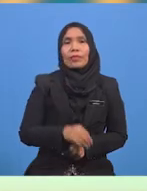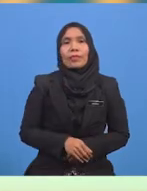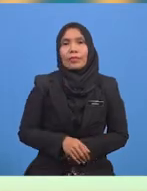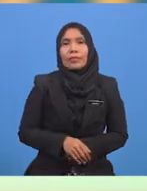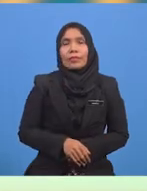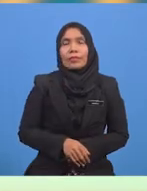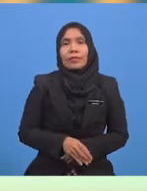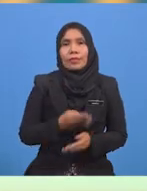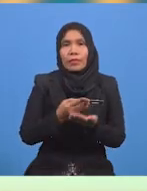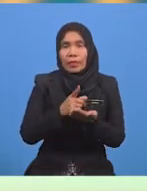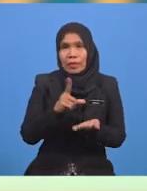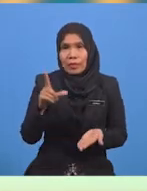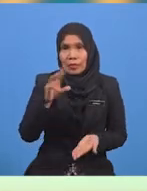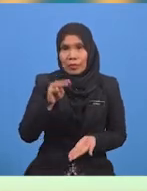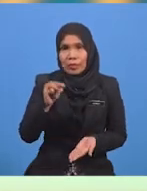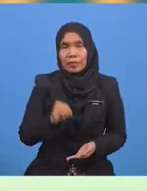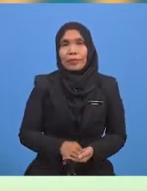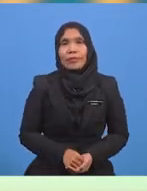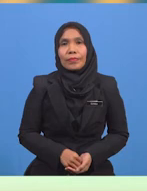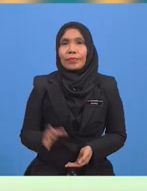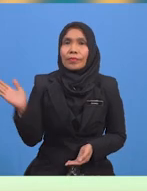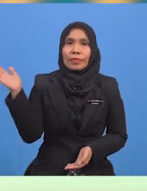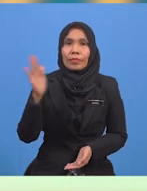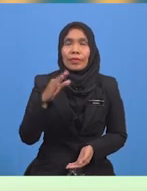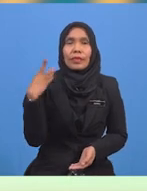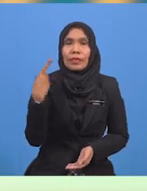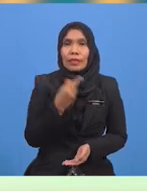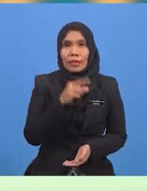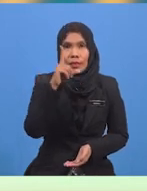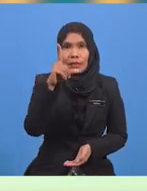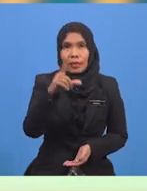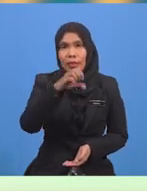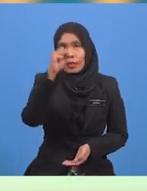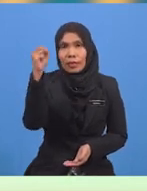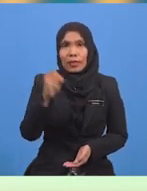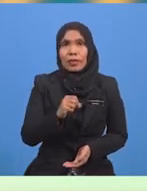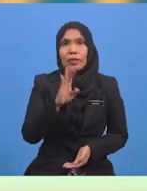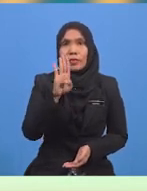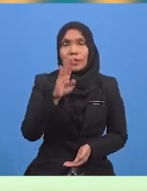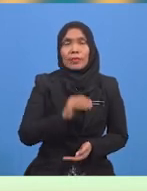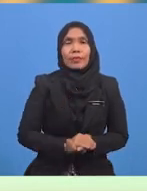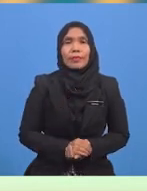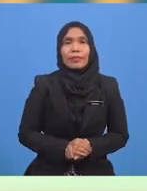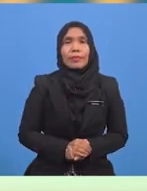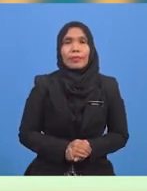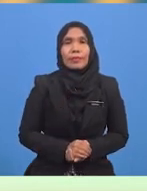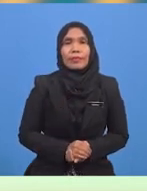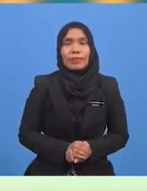Baiklah murid-murid, mari kita lihat soalan yang keempat sebagai